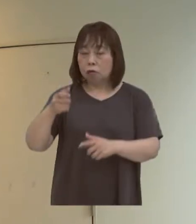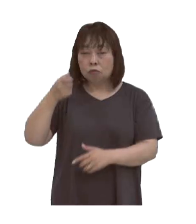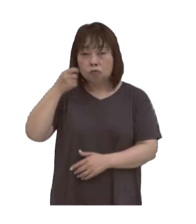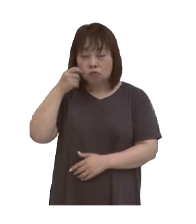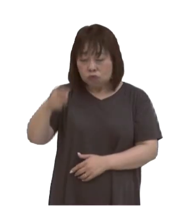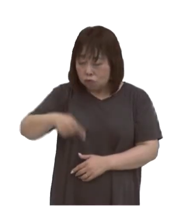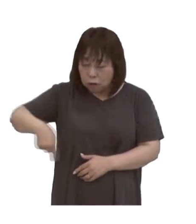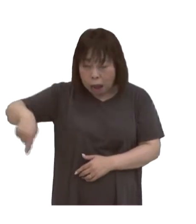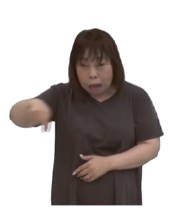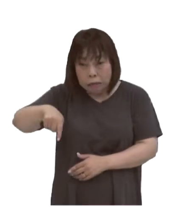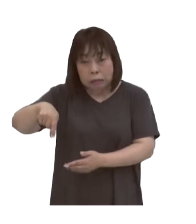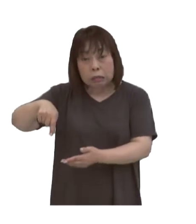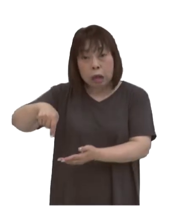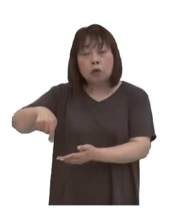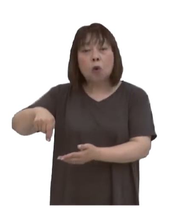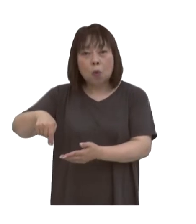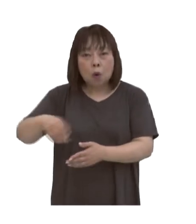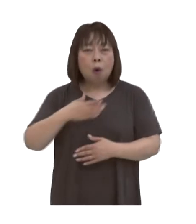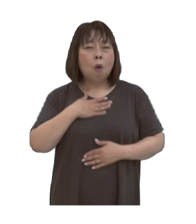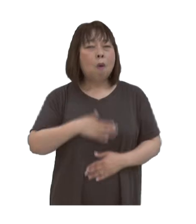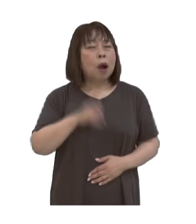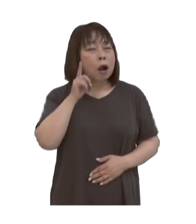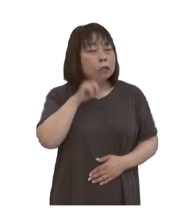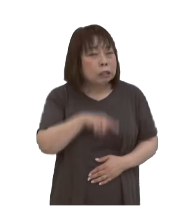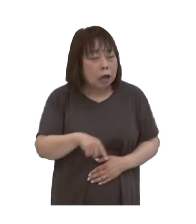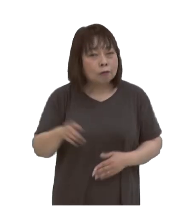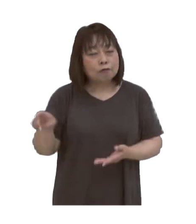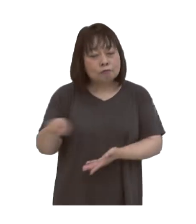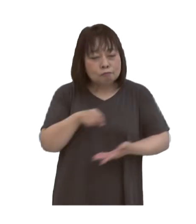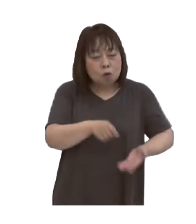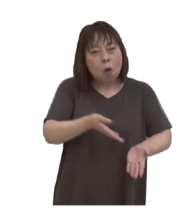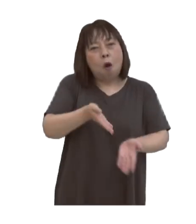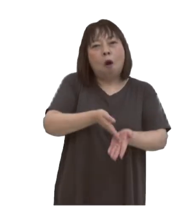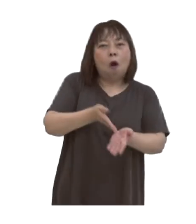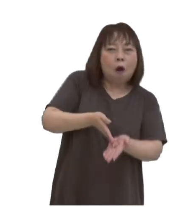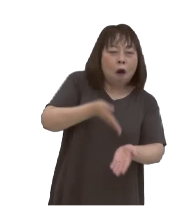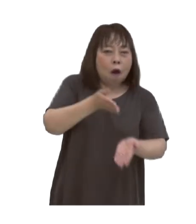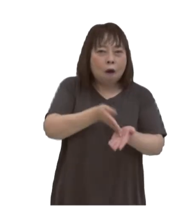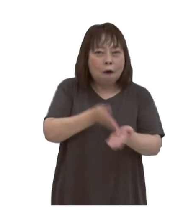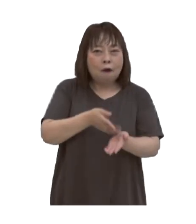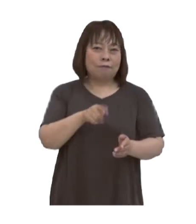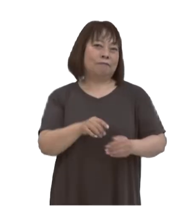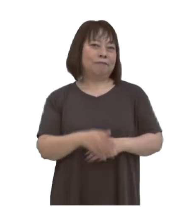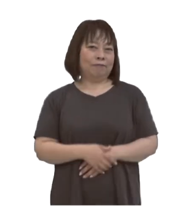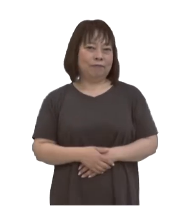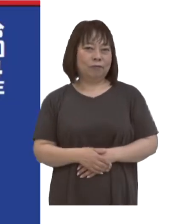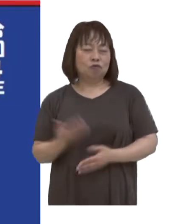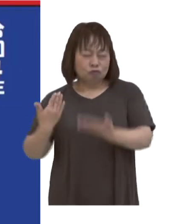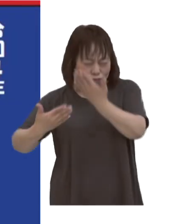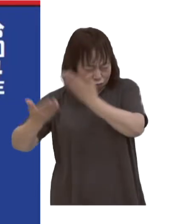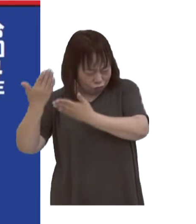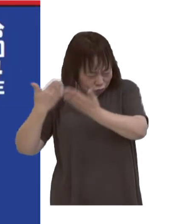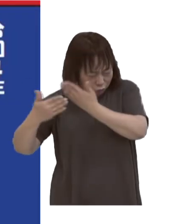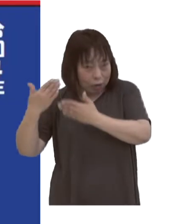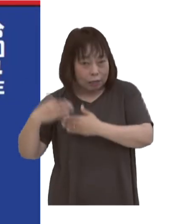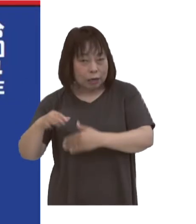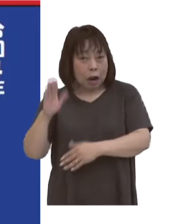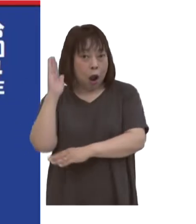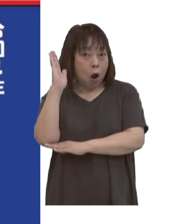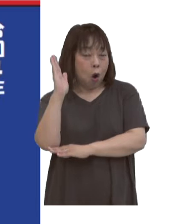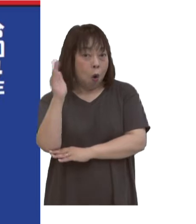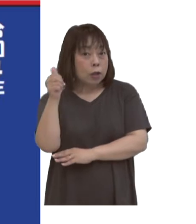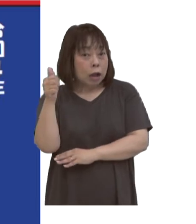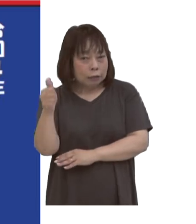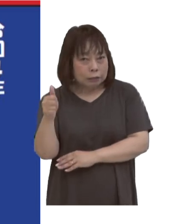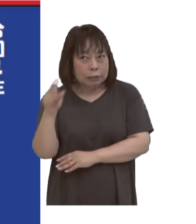に難しいことを分かりやすくお伝えするのが仕事です。ずっと昔から講談師、